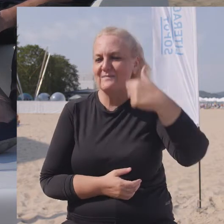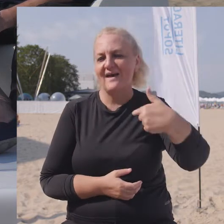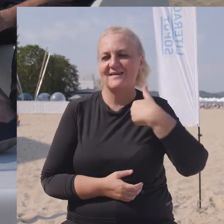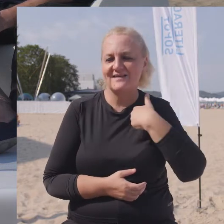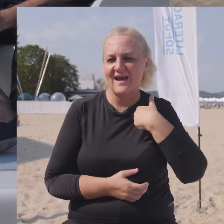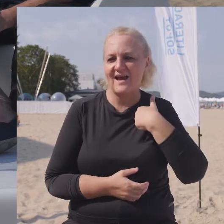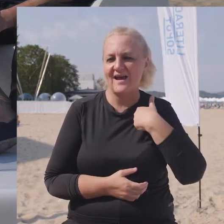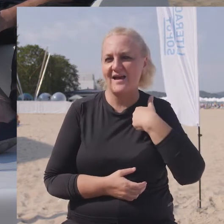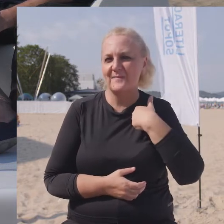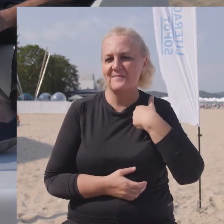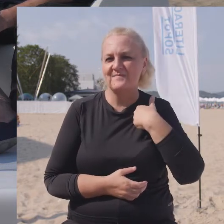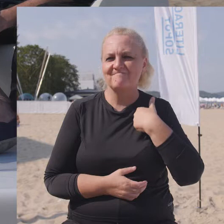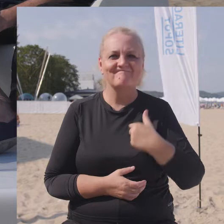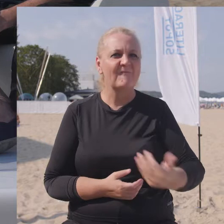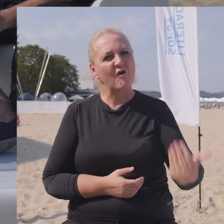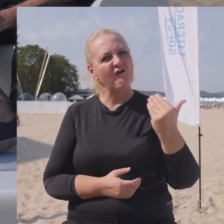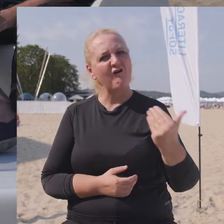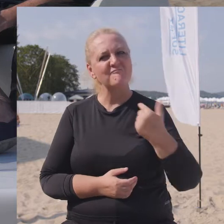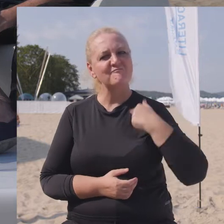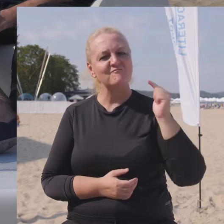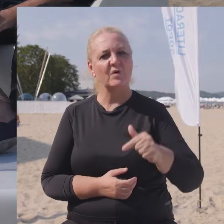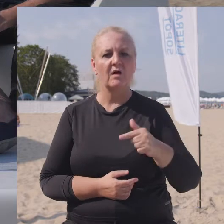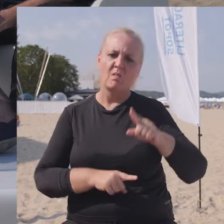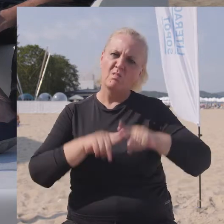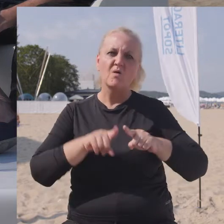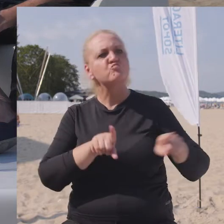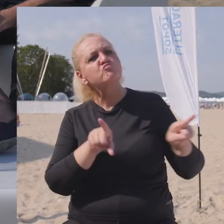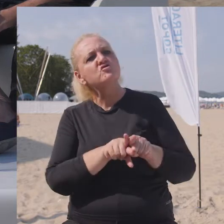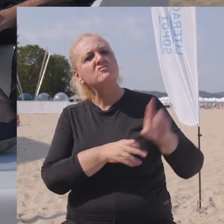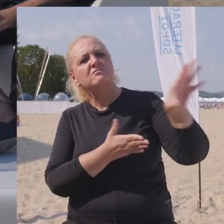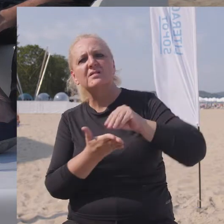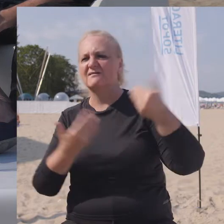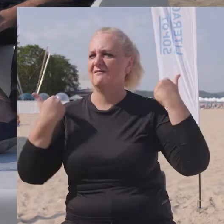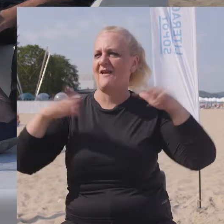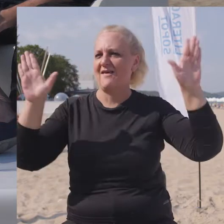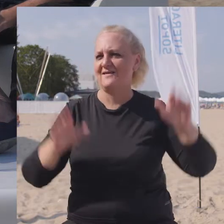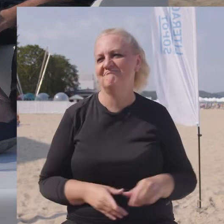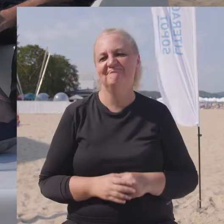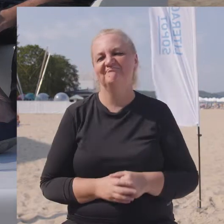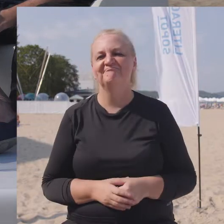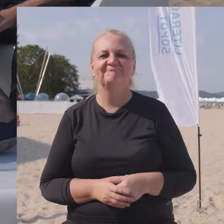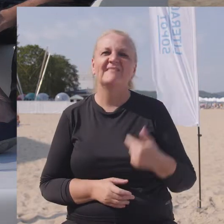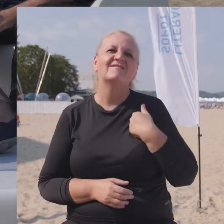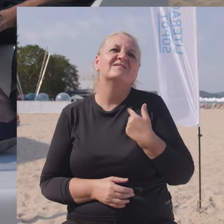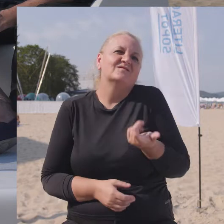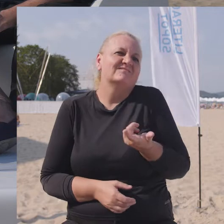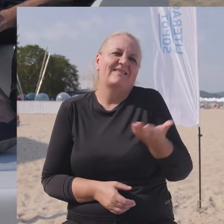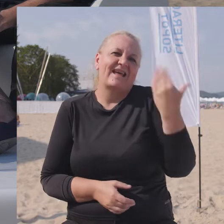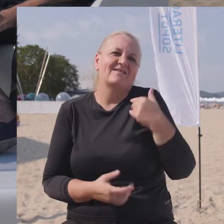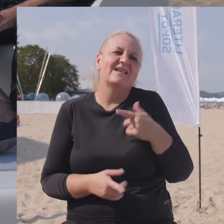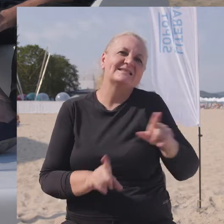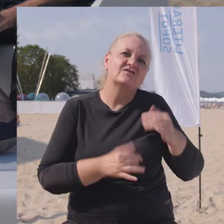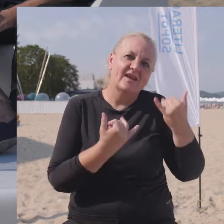prostu pierwszym punktem honoru było nigdy nie być normalsową. Ja nie wiem, co inaczej dla mnie znaczyło wtedy,